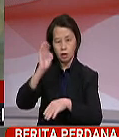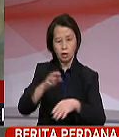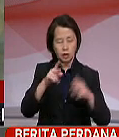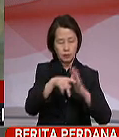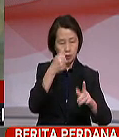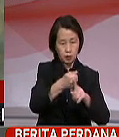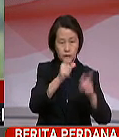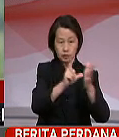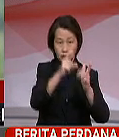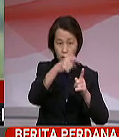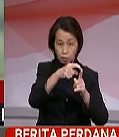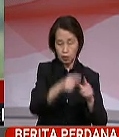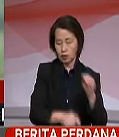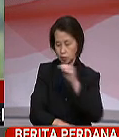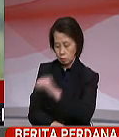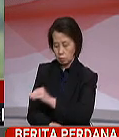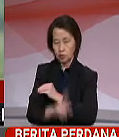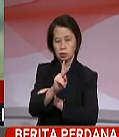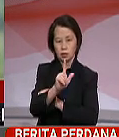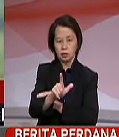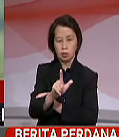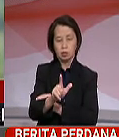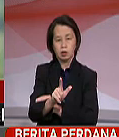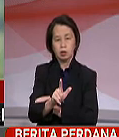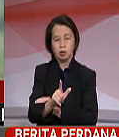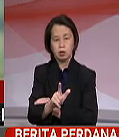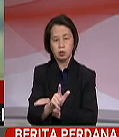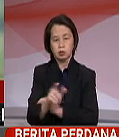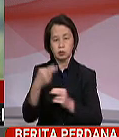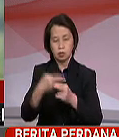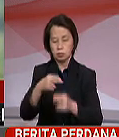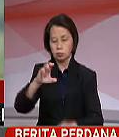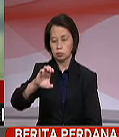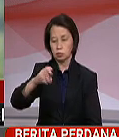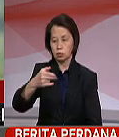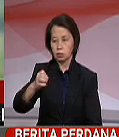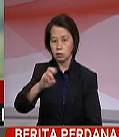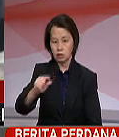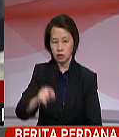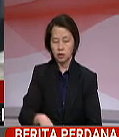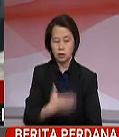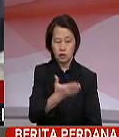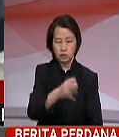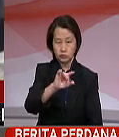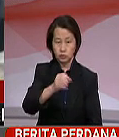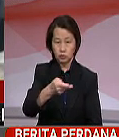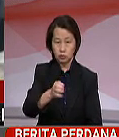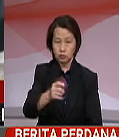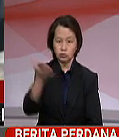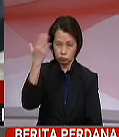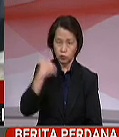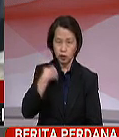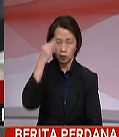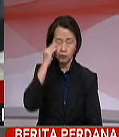pengarah teknikal dan pengendali sementara Kuala Lumpur United KLU, Chong Yi Fat. Yi Fat sebelum ini juga pernah menjadi